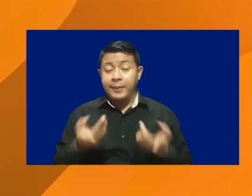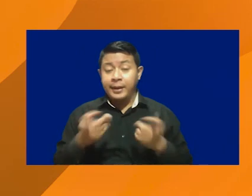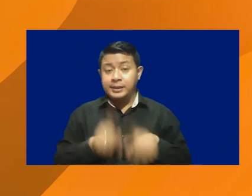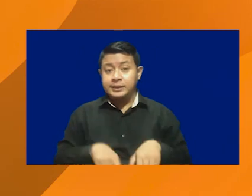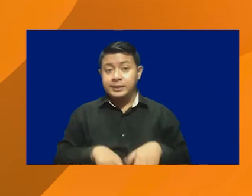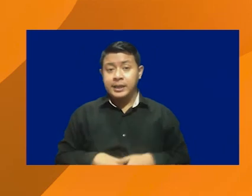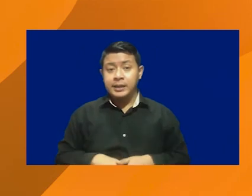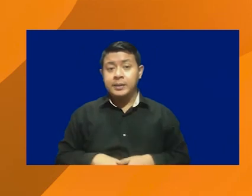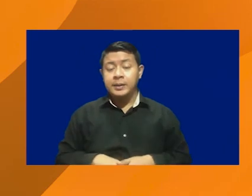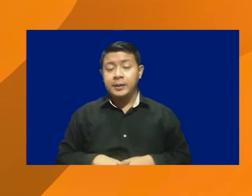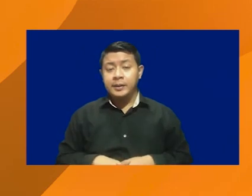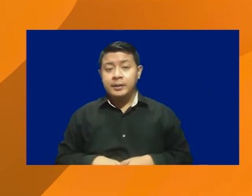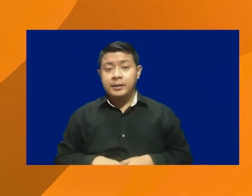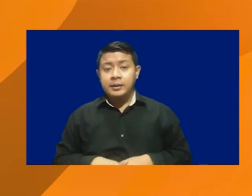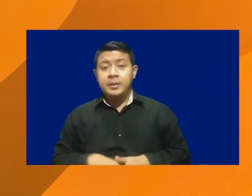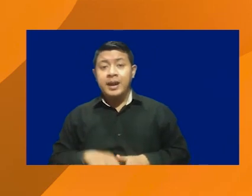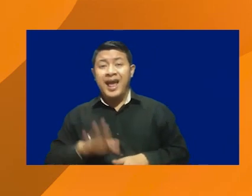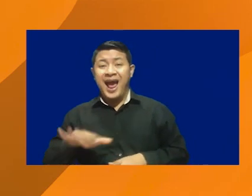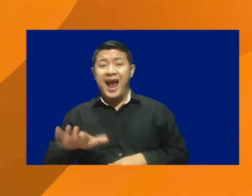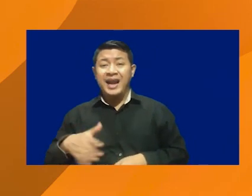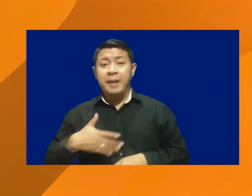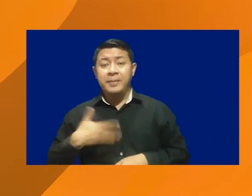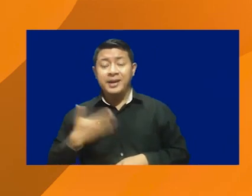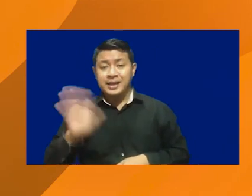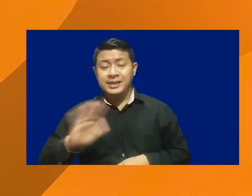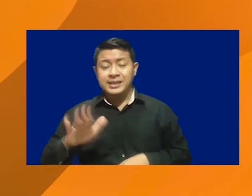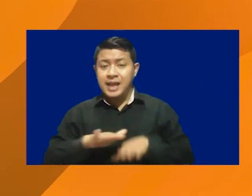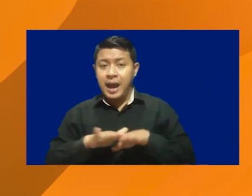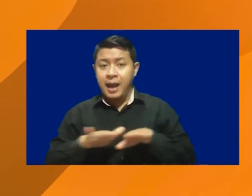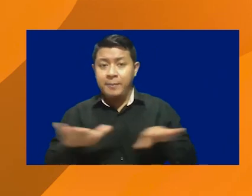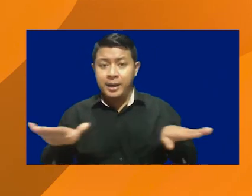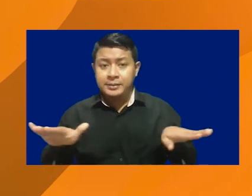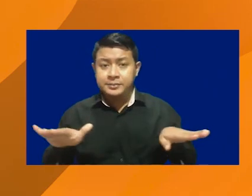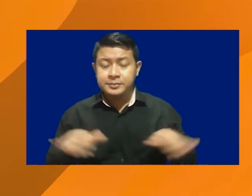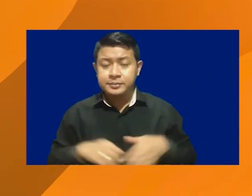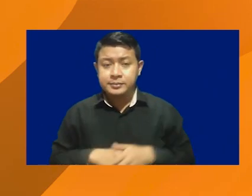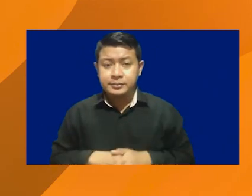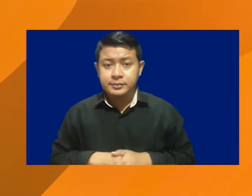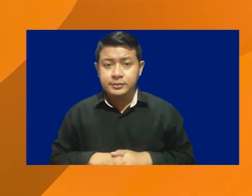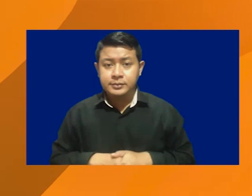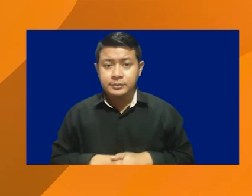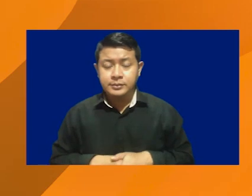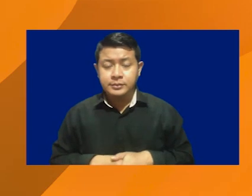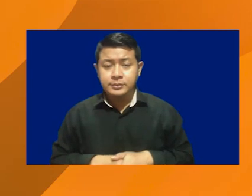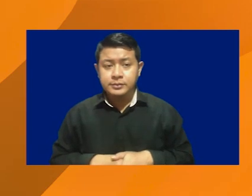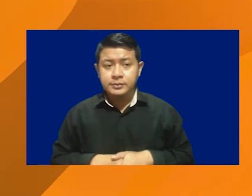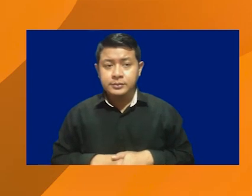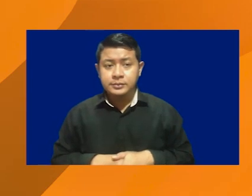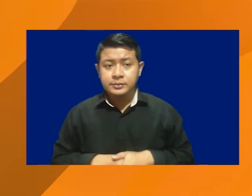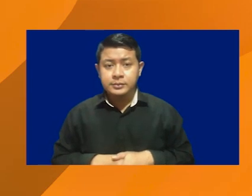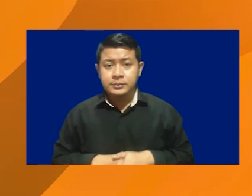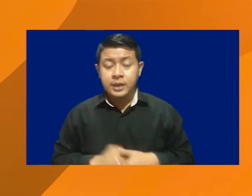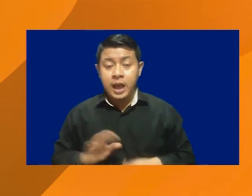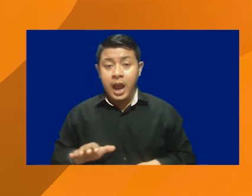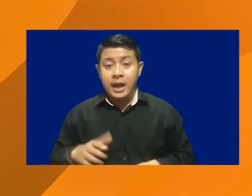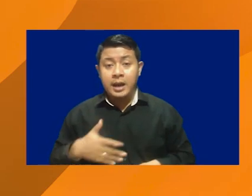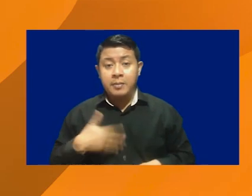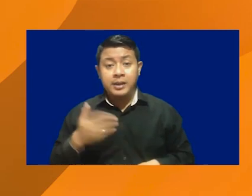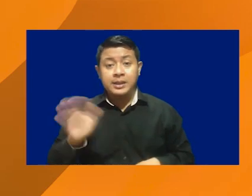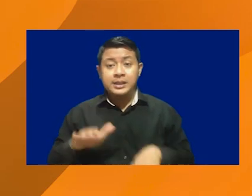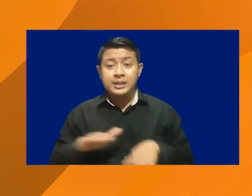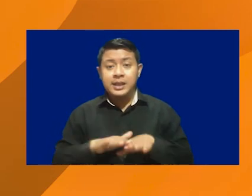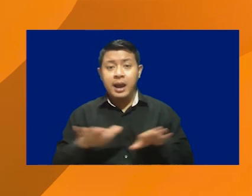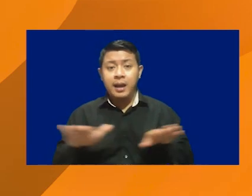anak. Apa yang terjadi bila anak merasa tidak aman? Akibatnya